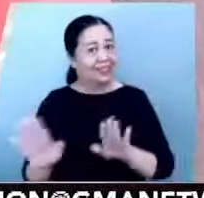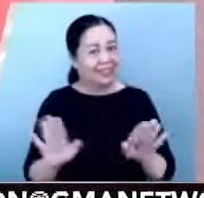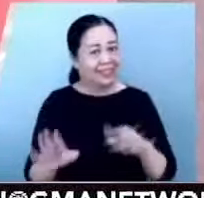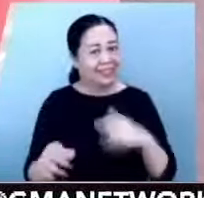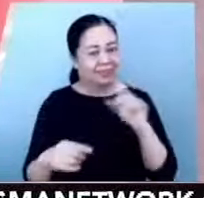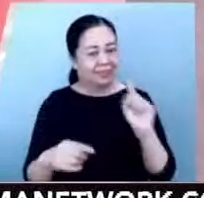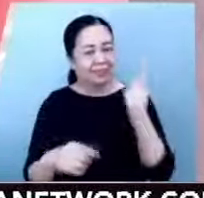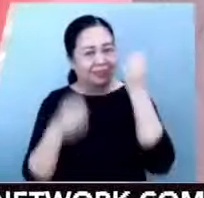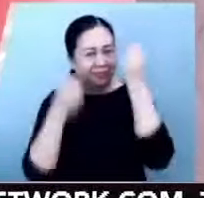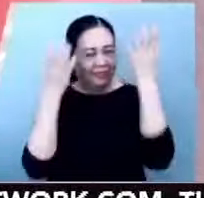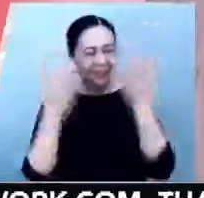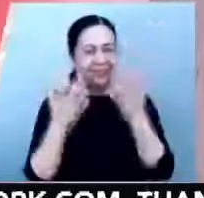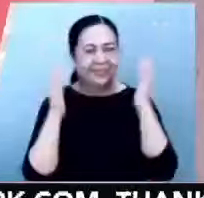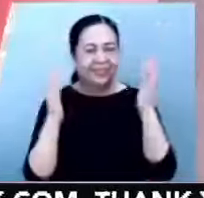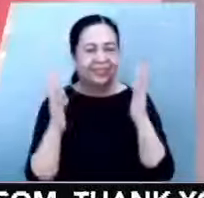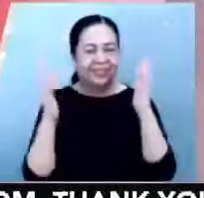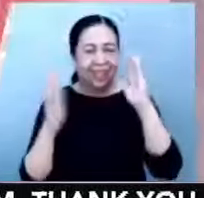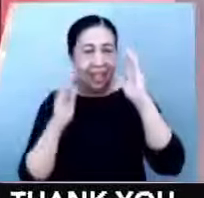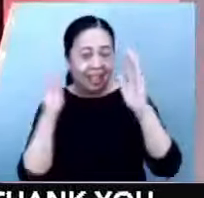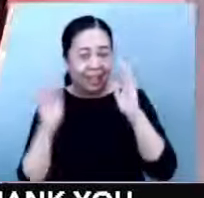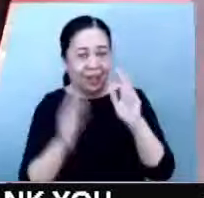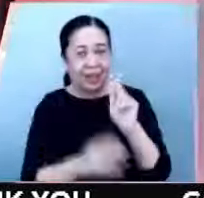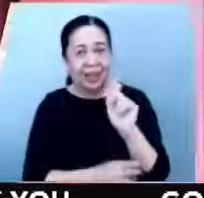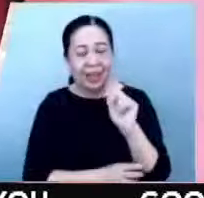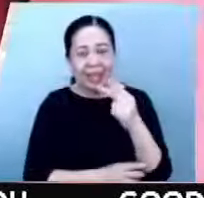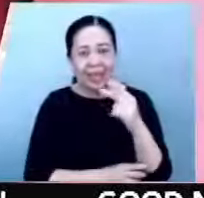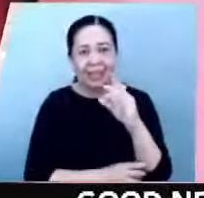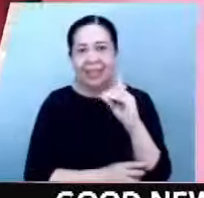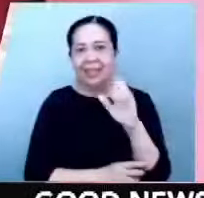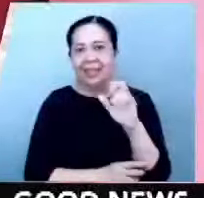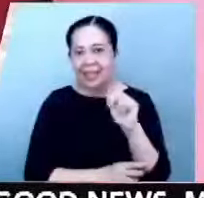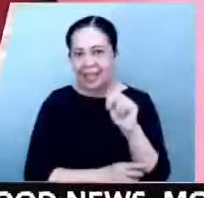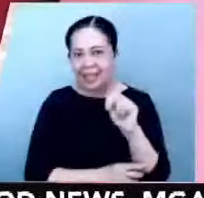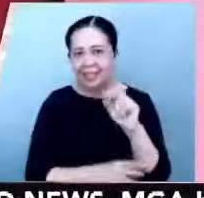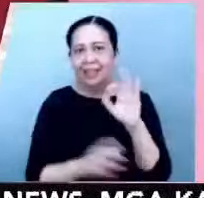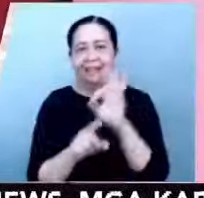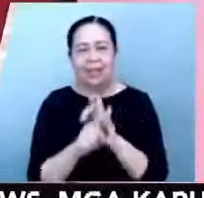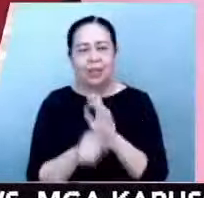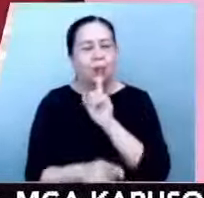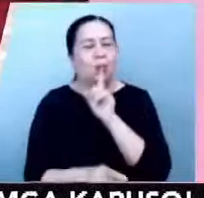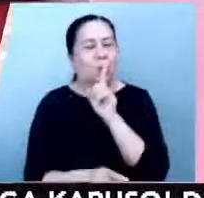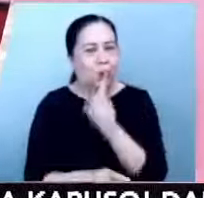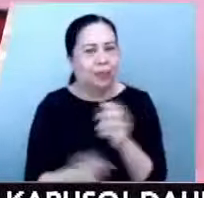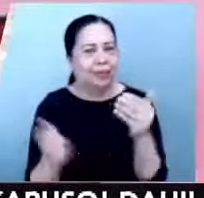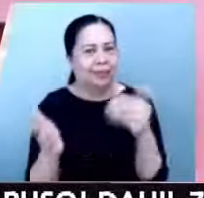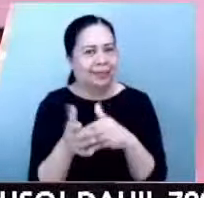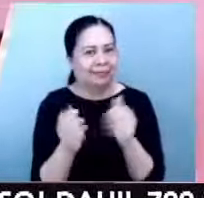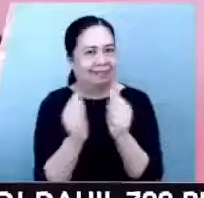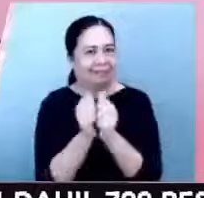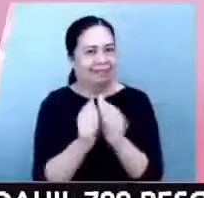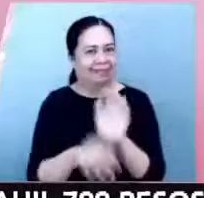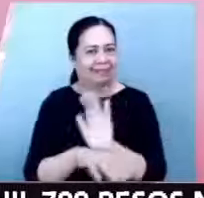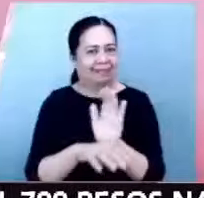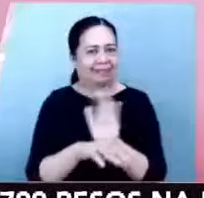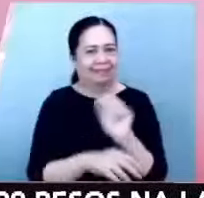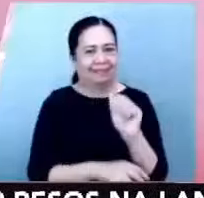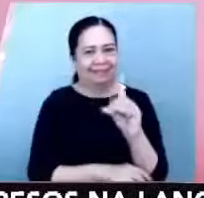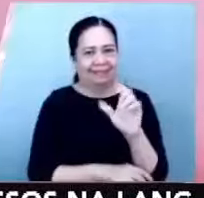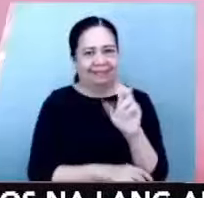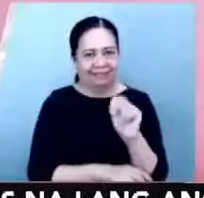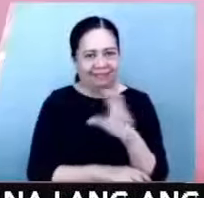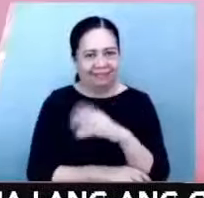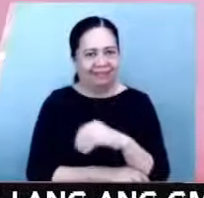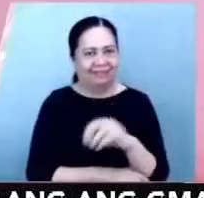Hello, Kathryn fans! Sure na, sure na! Muli magsasama sa pelikula sina Alden Richards at Kathryn